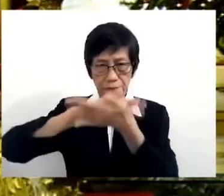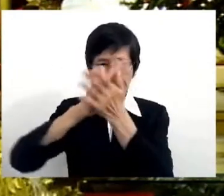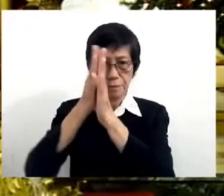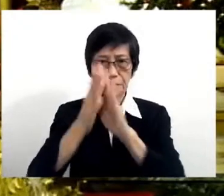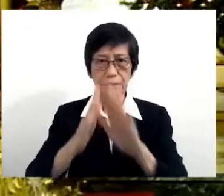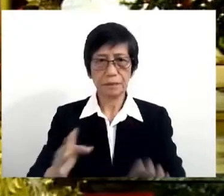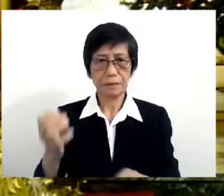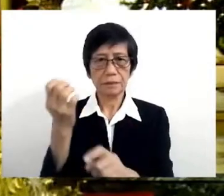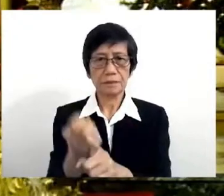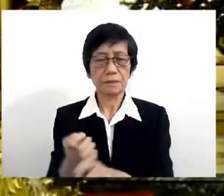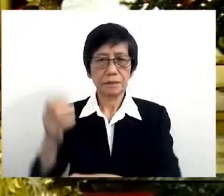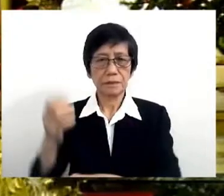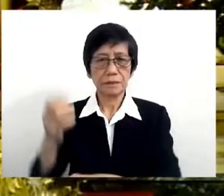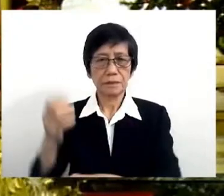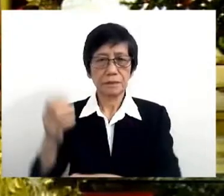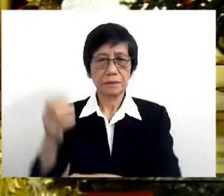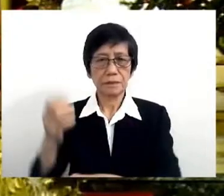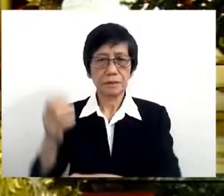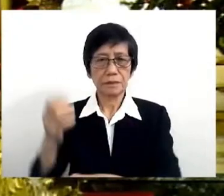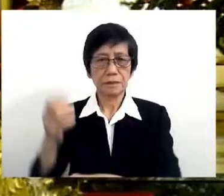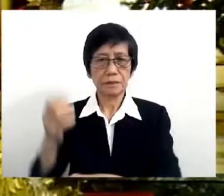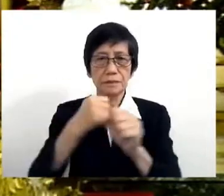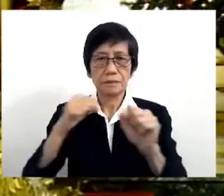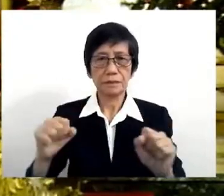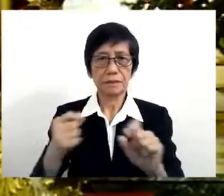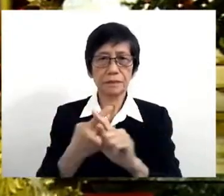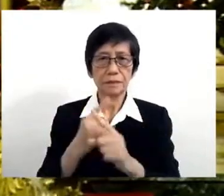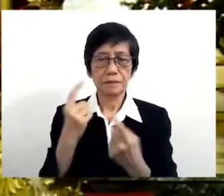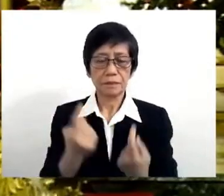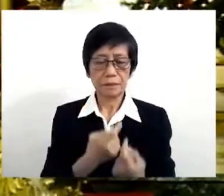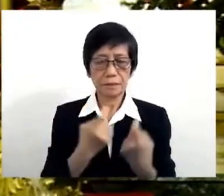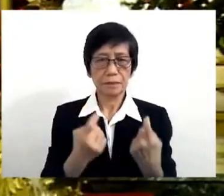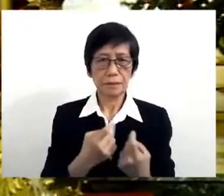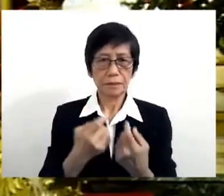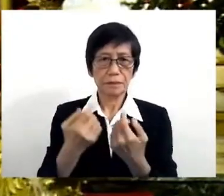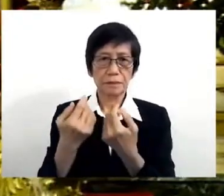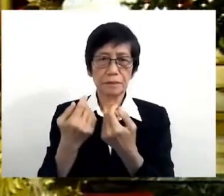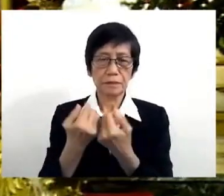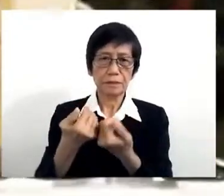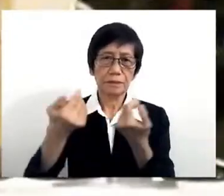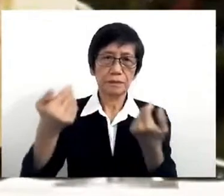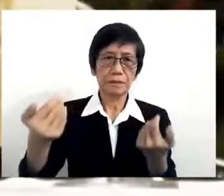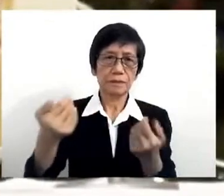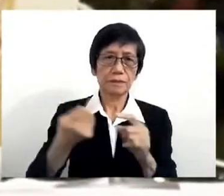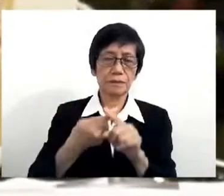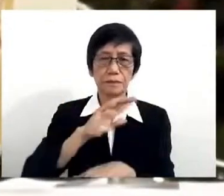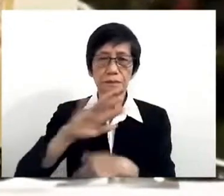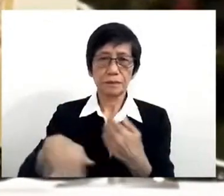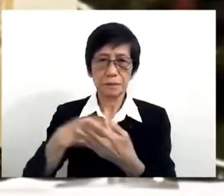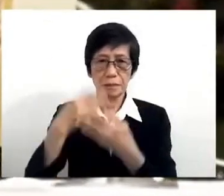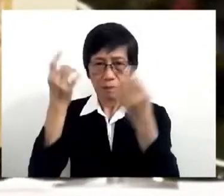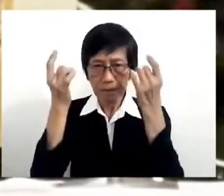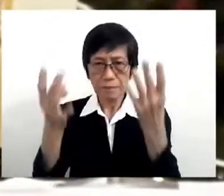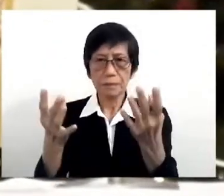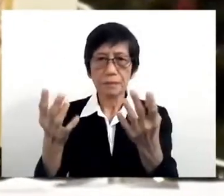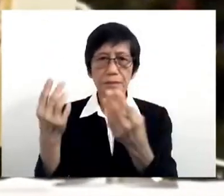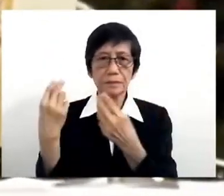araw-araw, iligtas sa kasalanan at ilayo sa lahat ng kapahamakan, samantalang